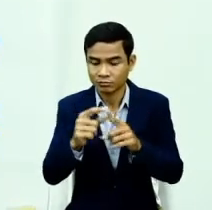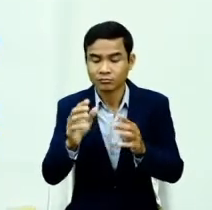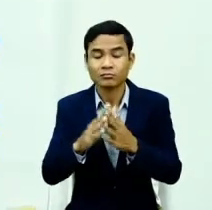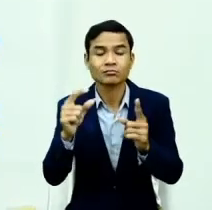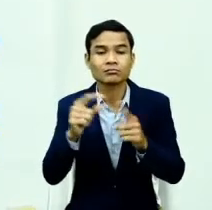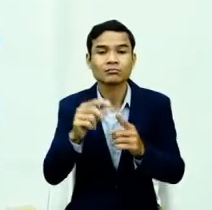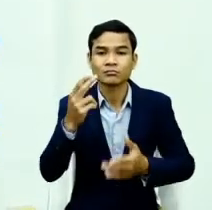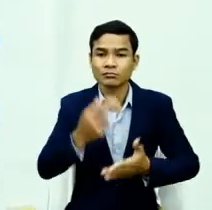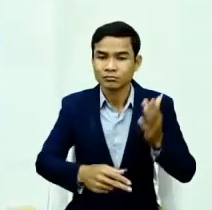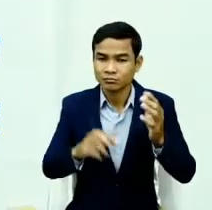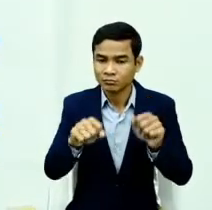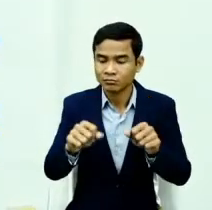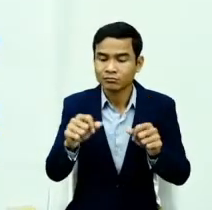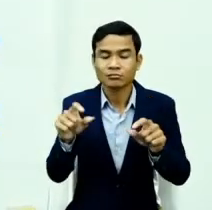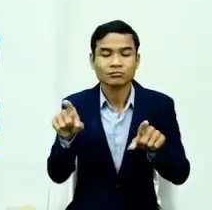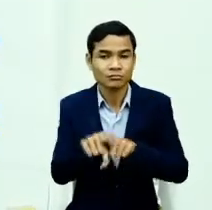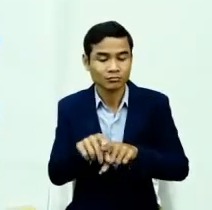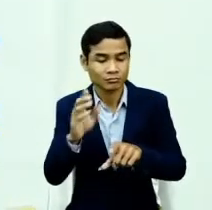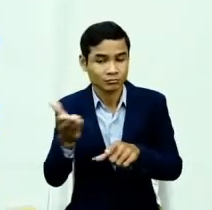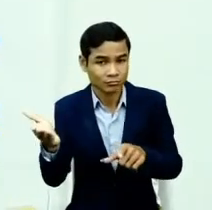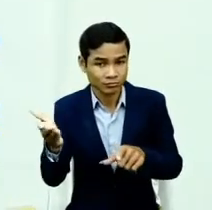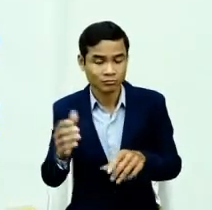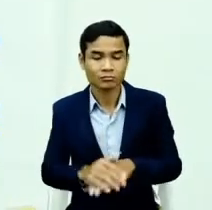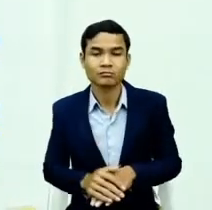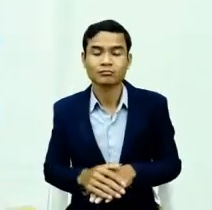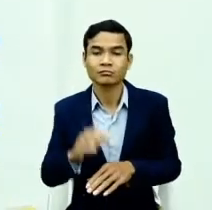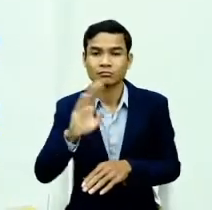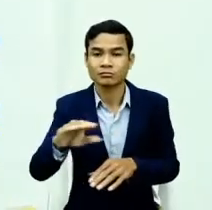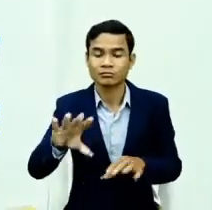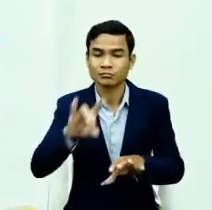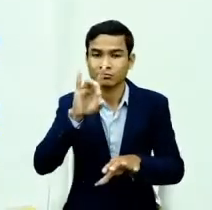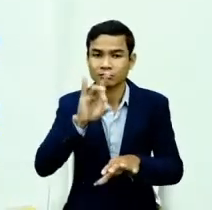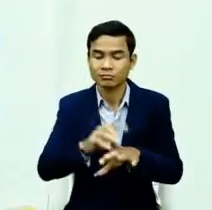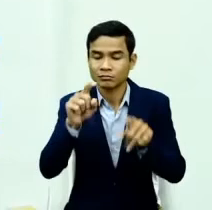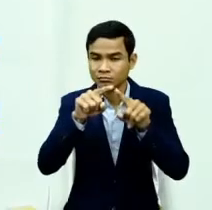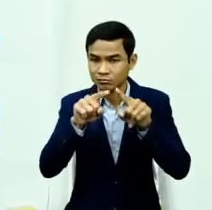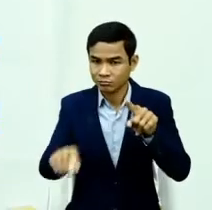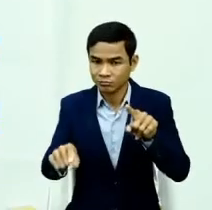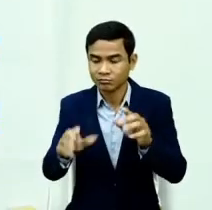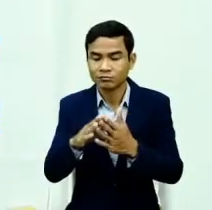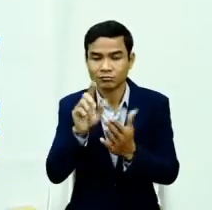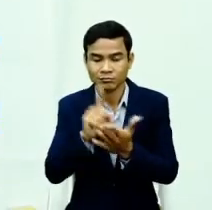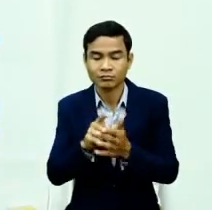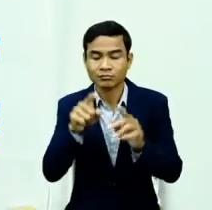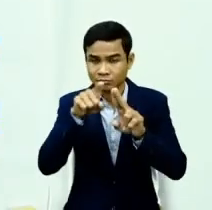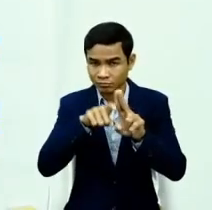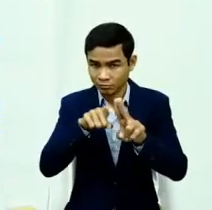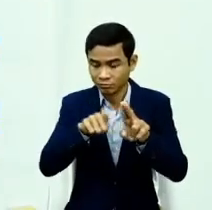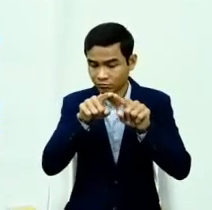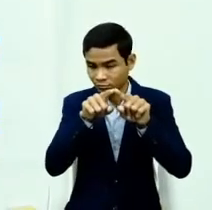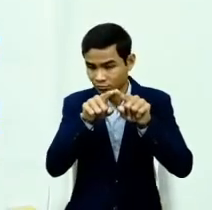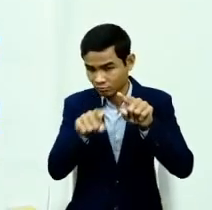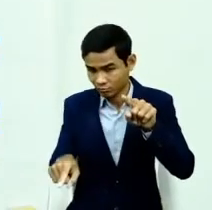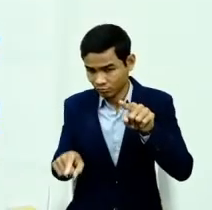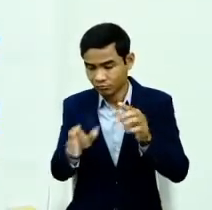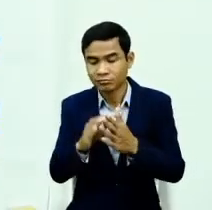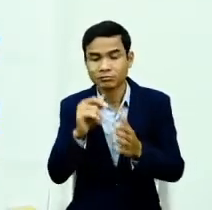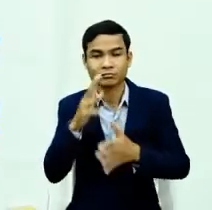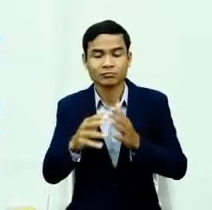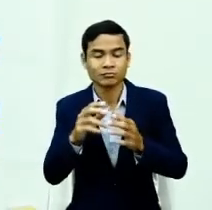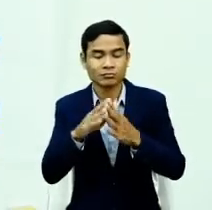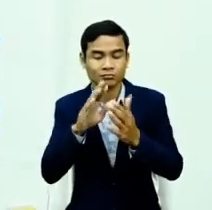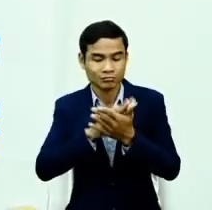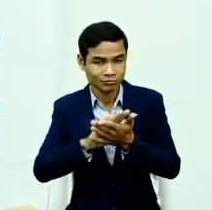khỉ hỏi là con ná chả con cồn bịa đẻ con cụp chốt con chốt con toát cụp chốt nát đồng bài ca sẽ là bao cồn sa đồng miền